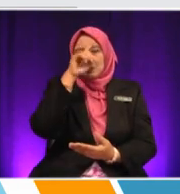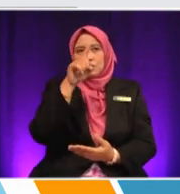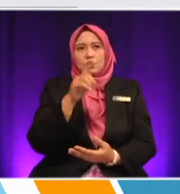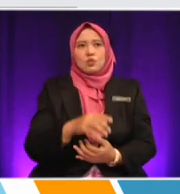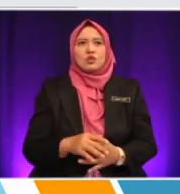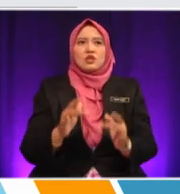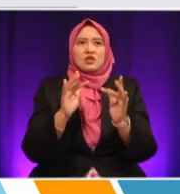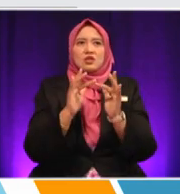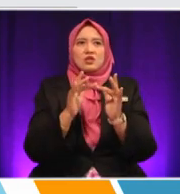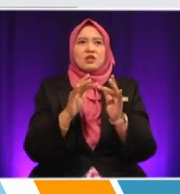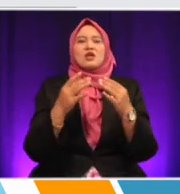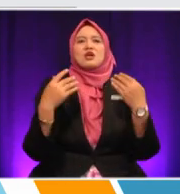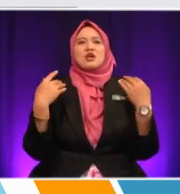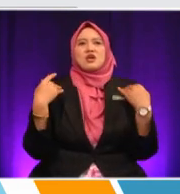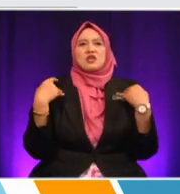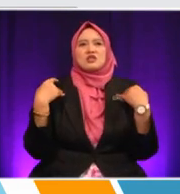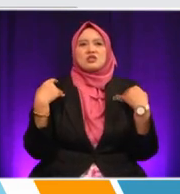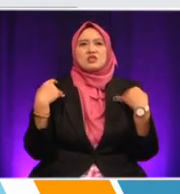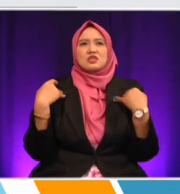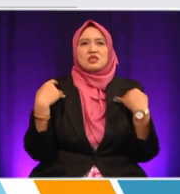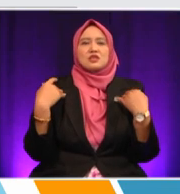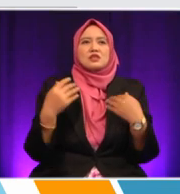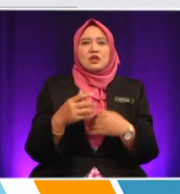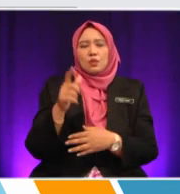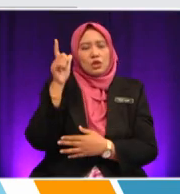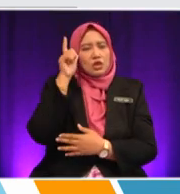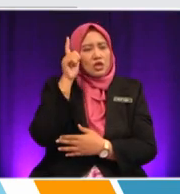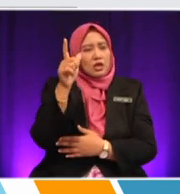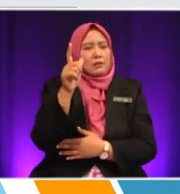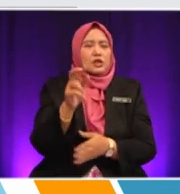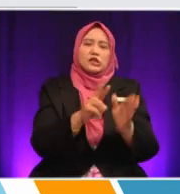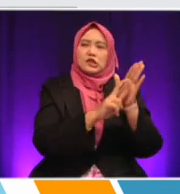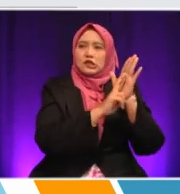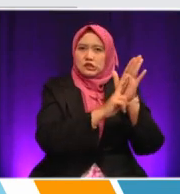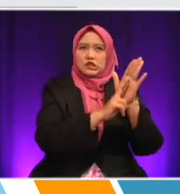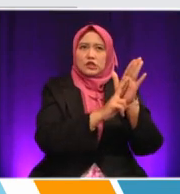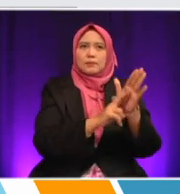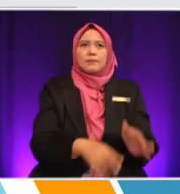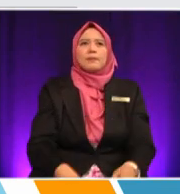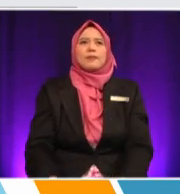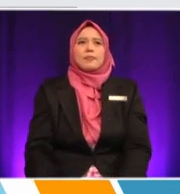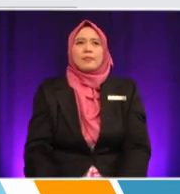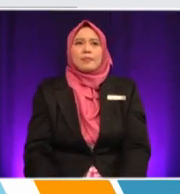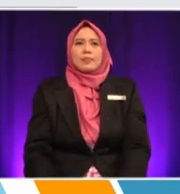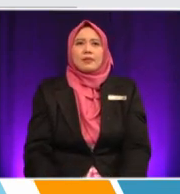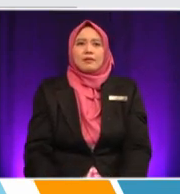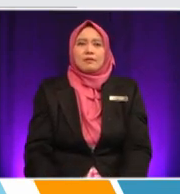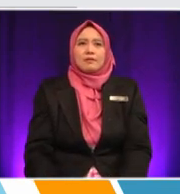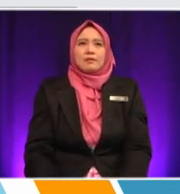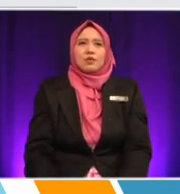Why tidak membenarkan capaian kepada media sosial es jadi skyted dan untuk yhy Pony